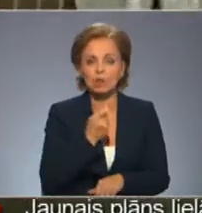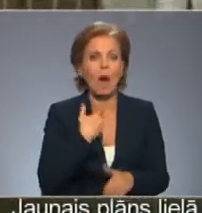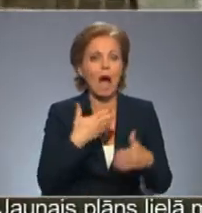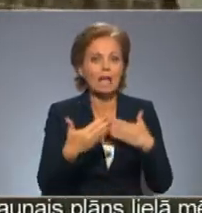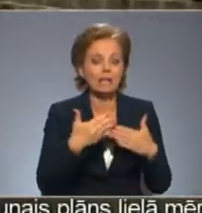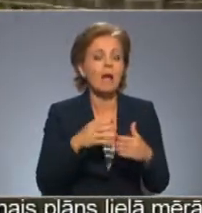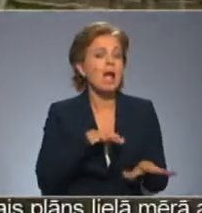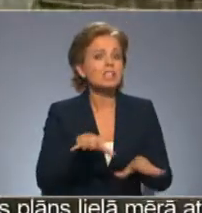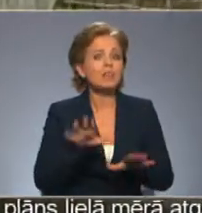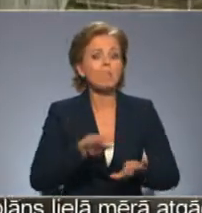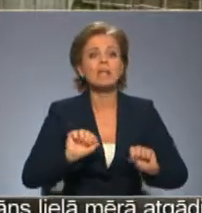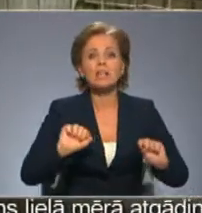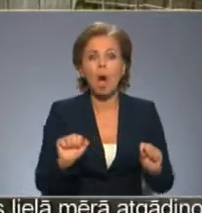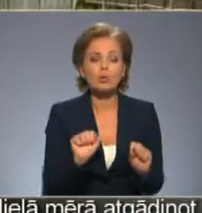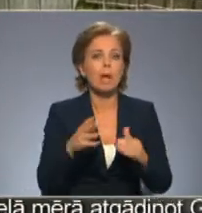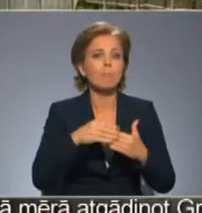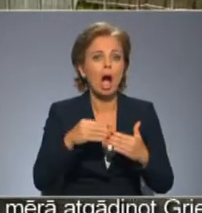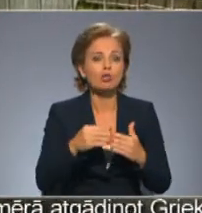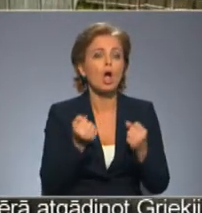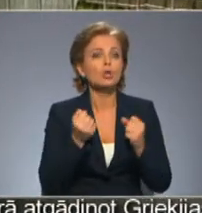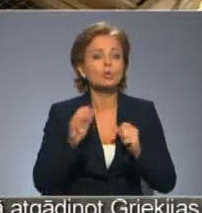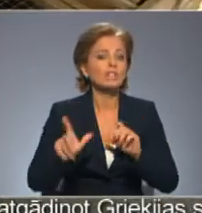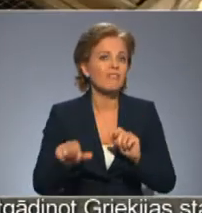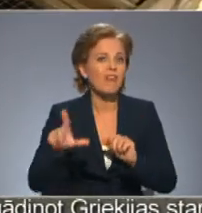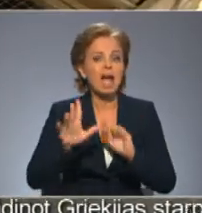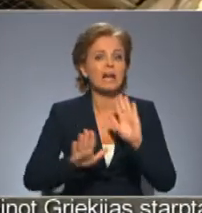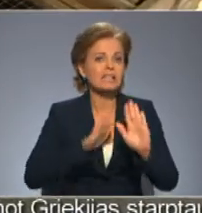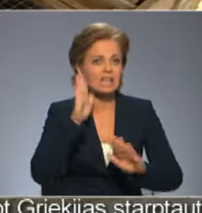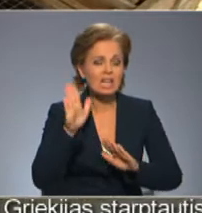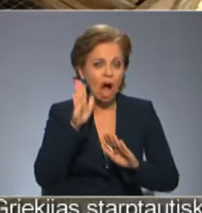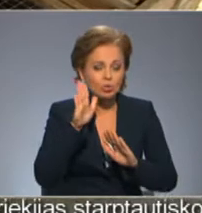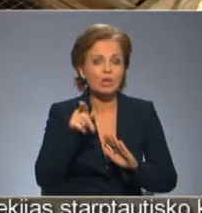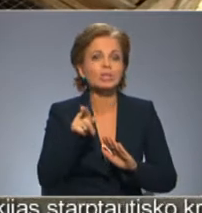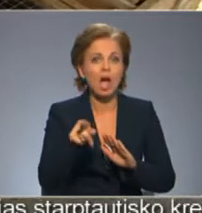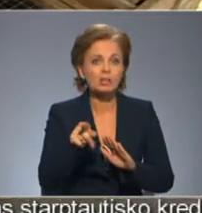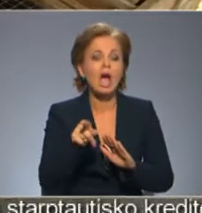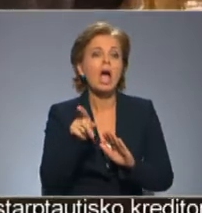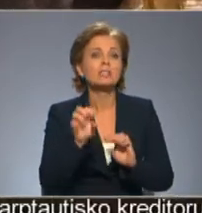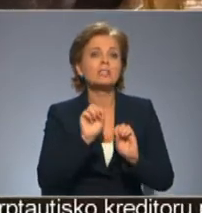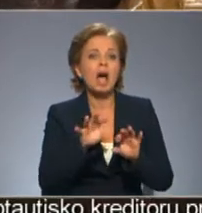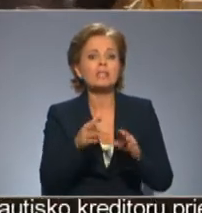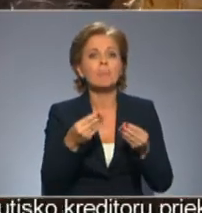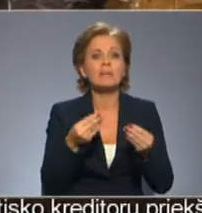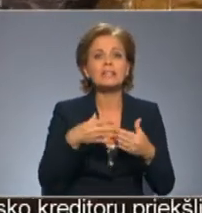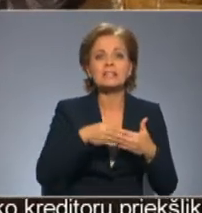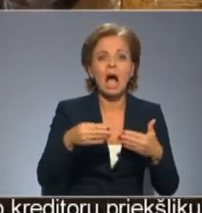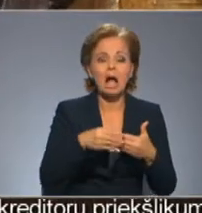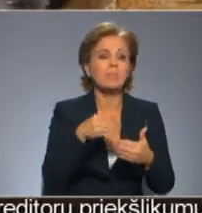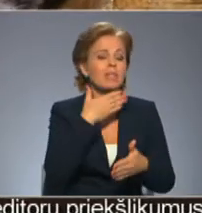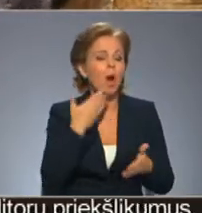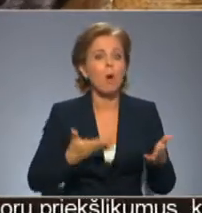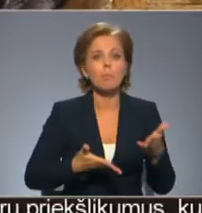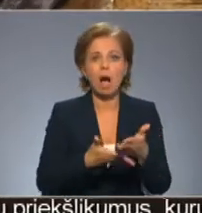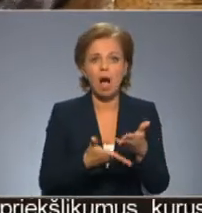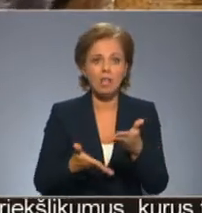Dzīvnieki augstumā bez pakaišiem turēti vairākas diennaktis. Skaidu vietā gan mēģināts izlīdzēties, izklājot mingas ar salmiem, bet tas nav